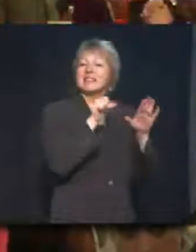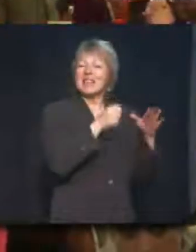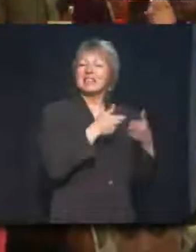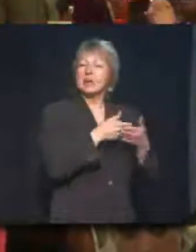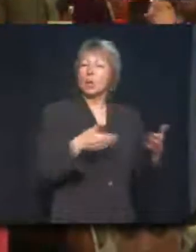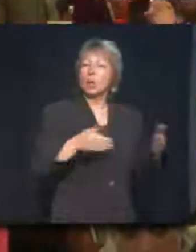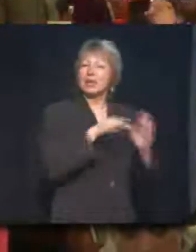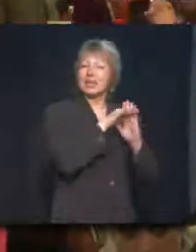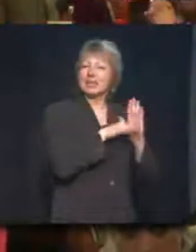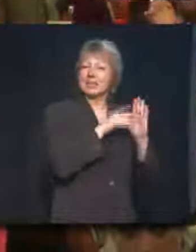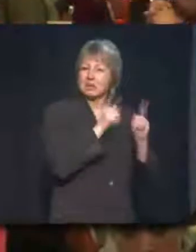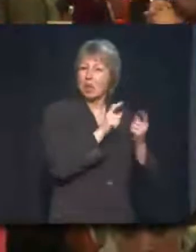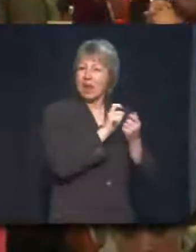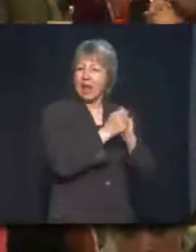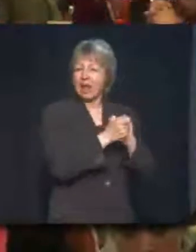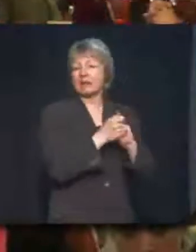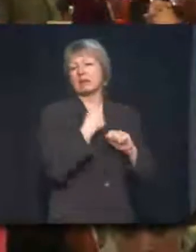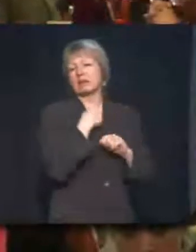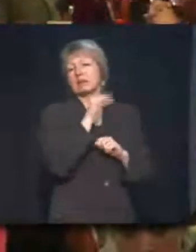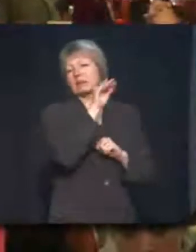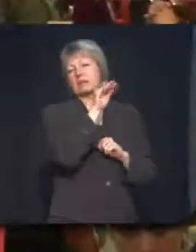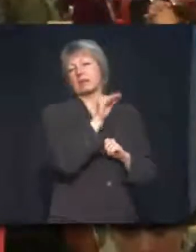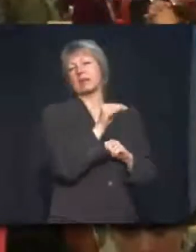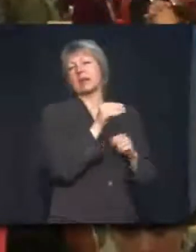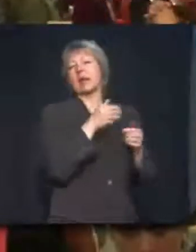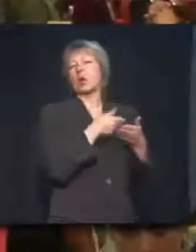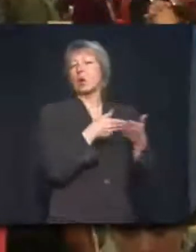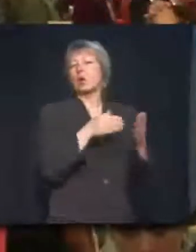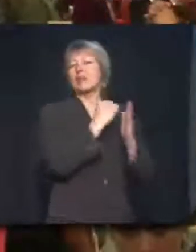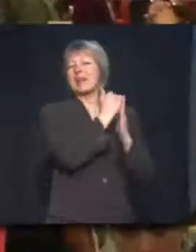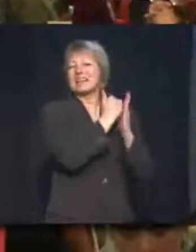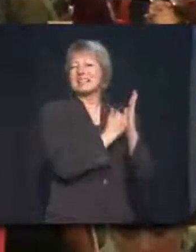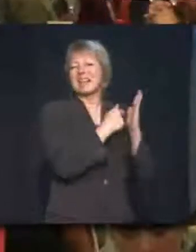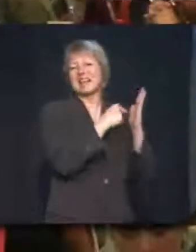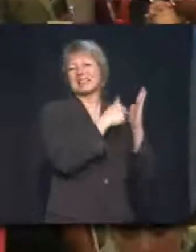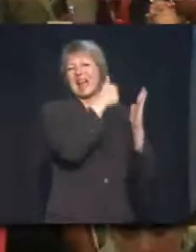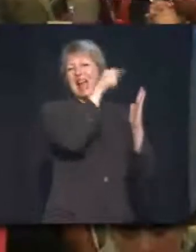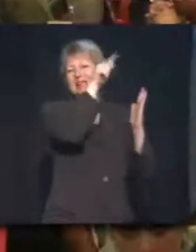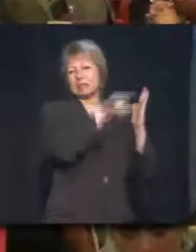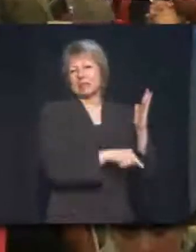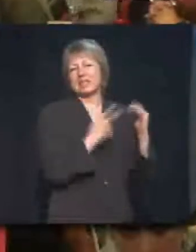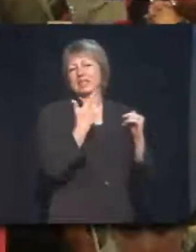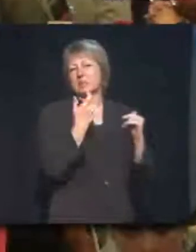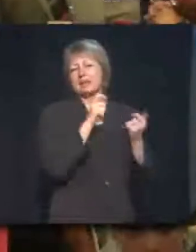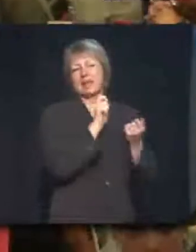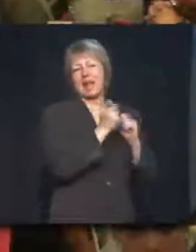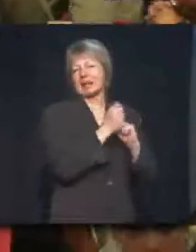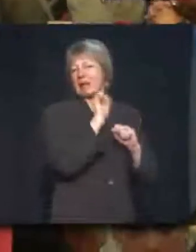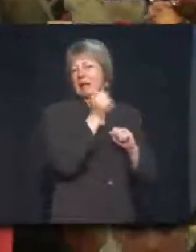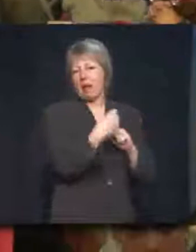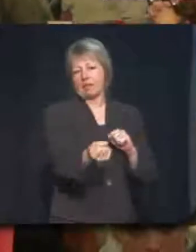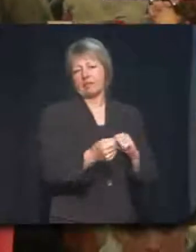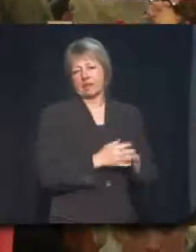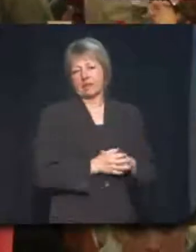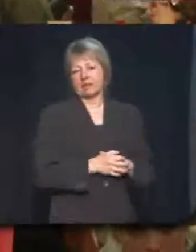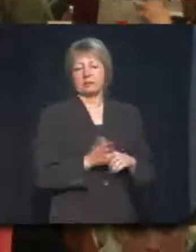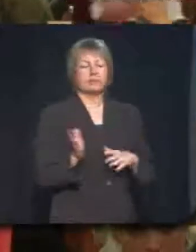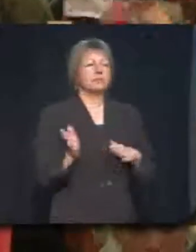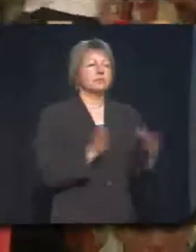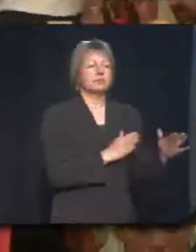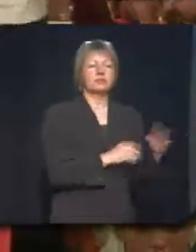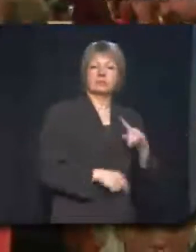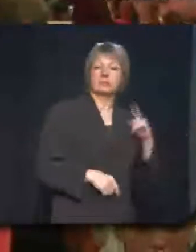aber der Meinung gehört zu haben dass man Artikel 1 bis 20 des Grundgesetzes nicht ändern kann da bist du da da